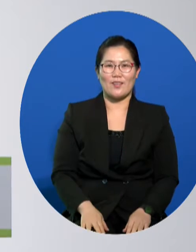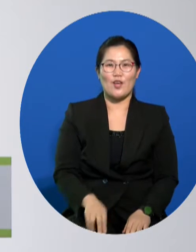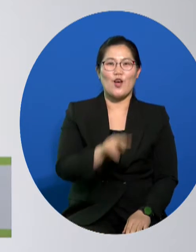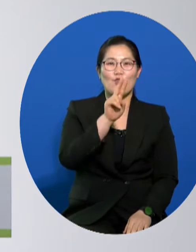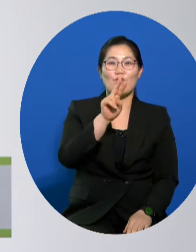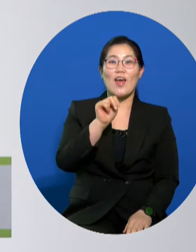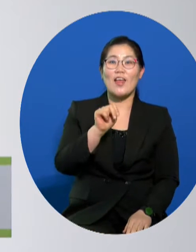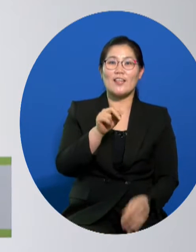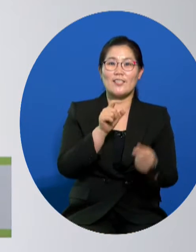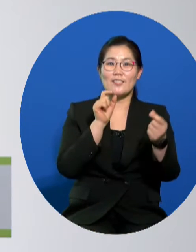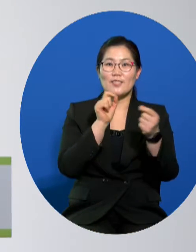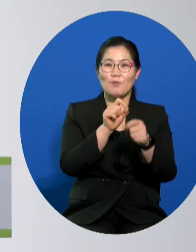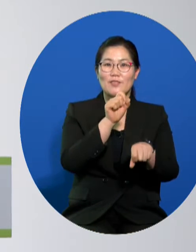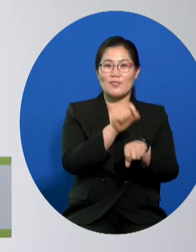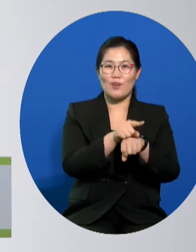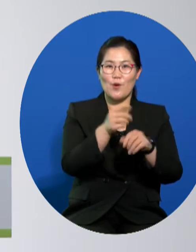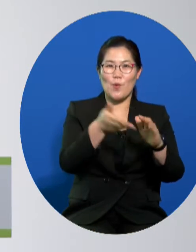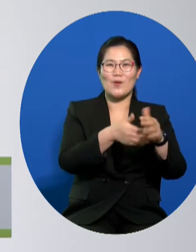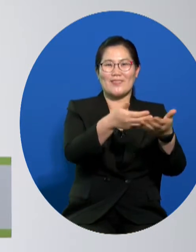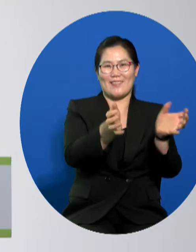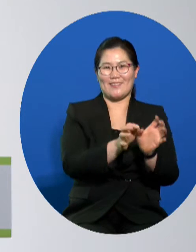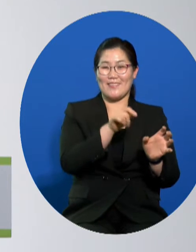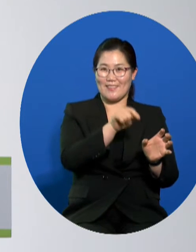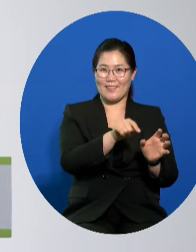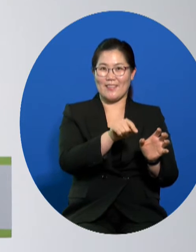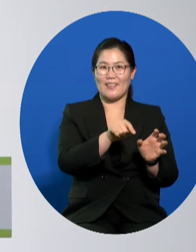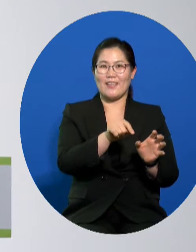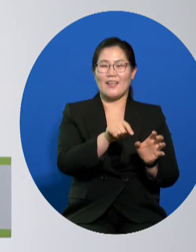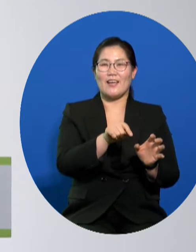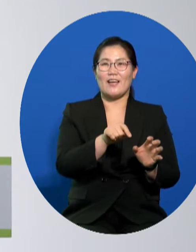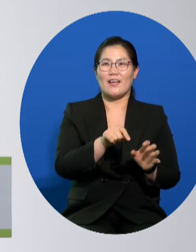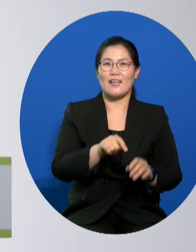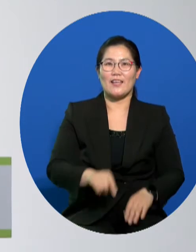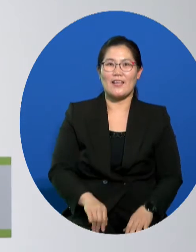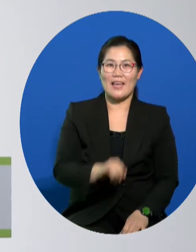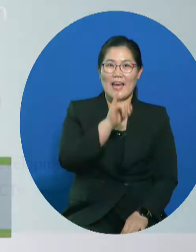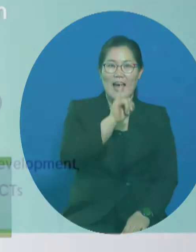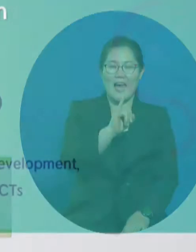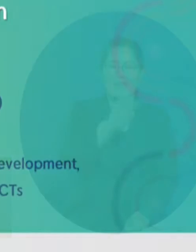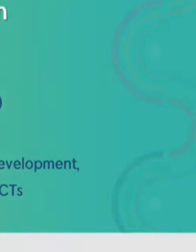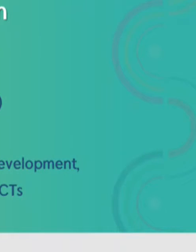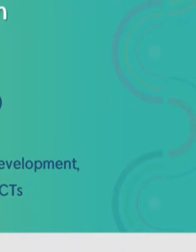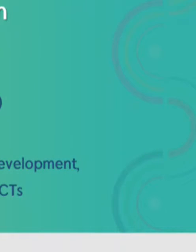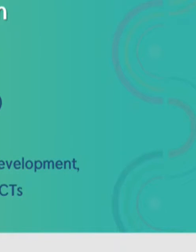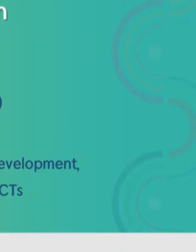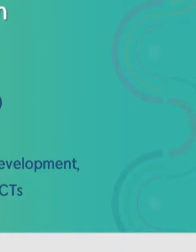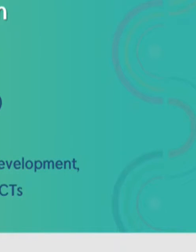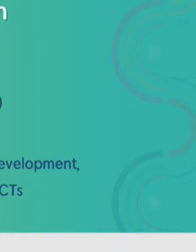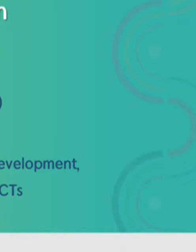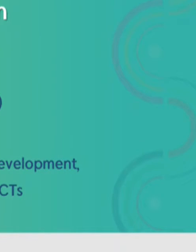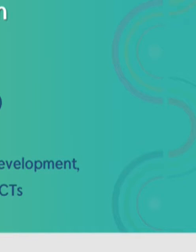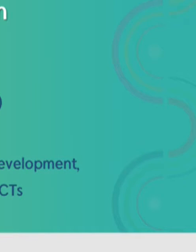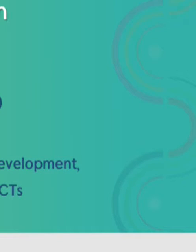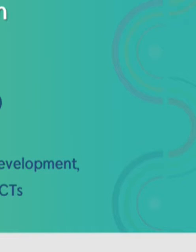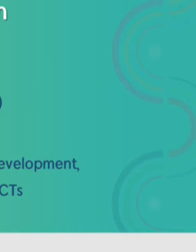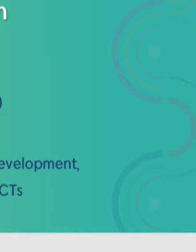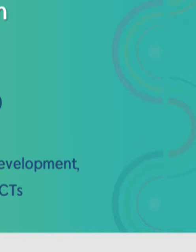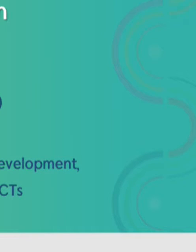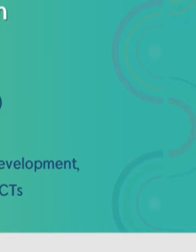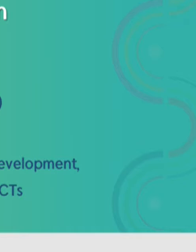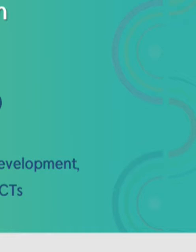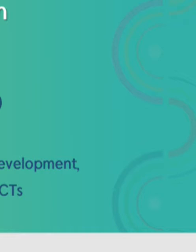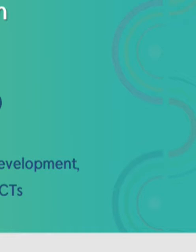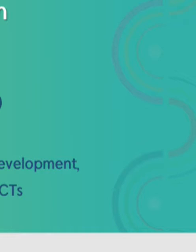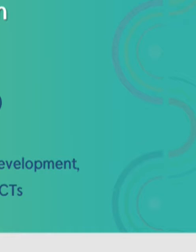관련 공식단체죠. Global Initiative for Inclusive ICTs의 제임스 서스턴 부대표께서